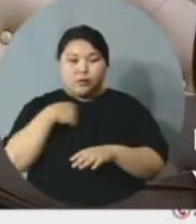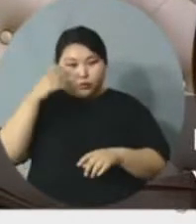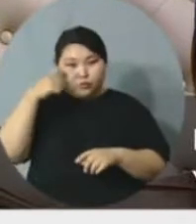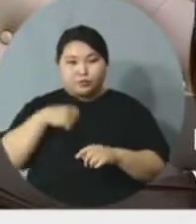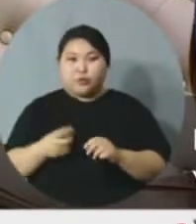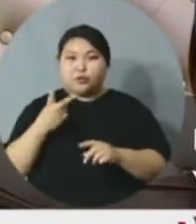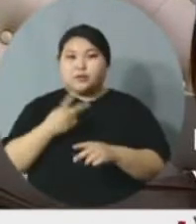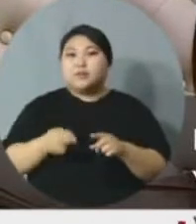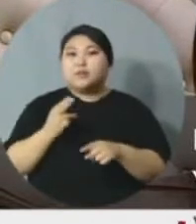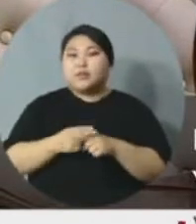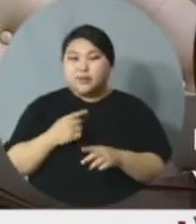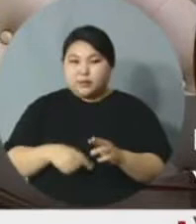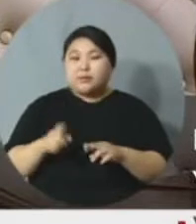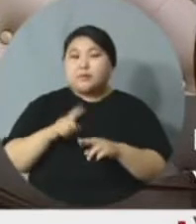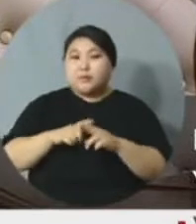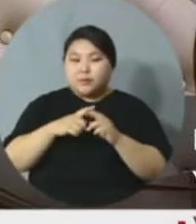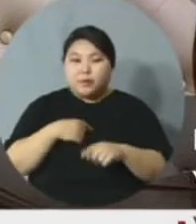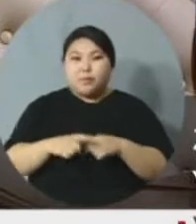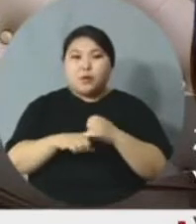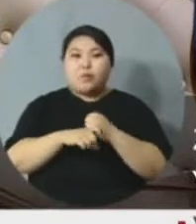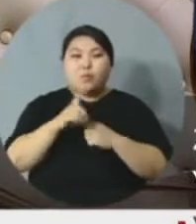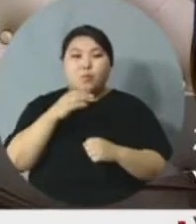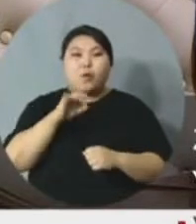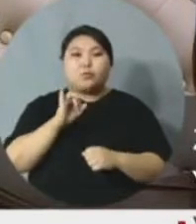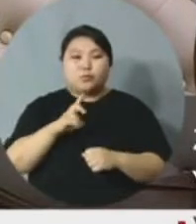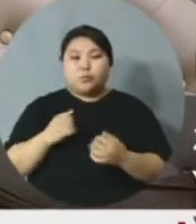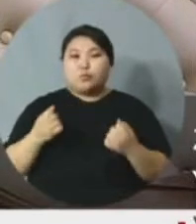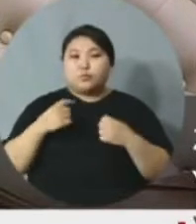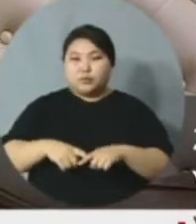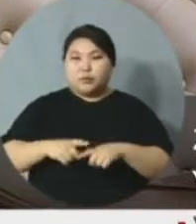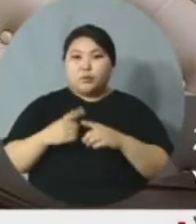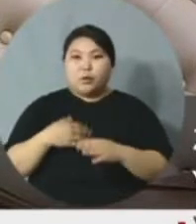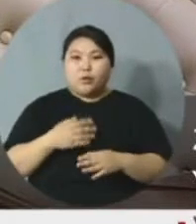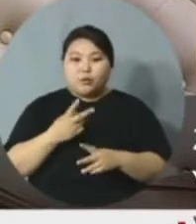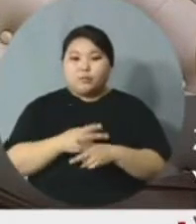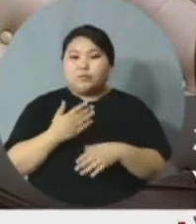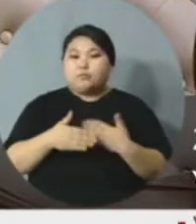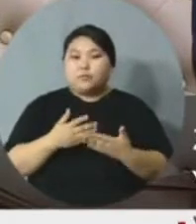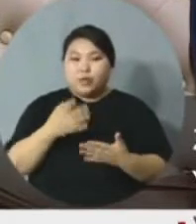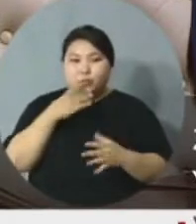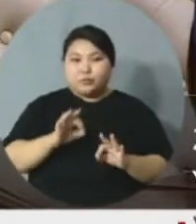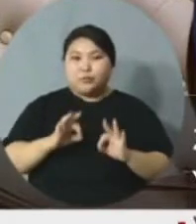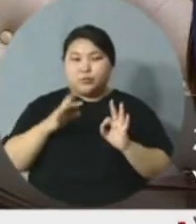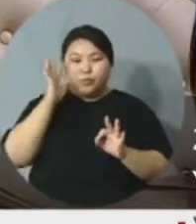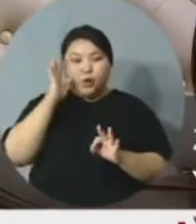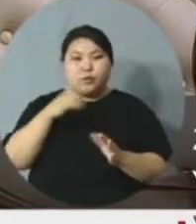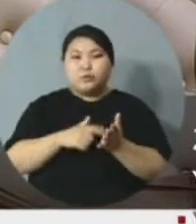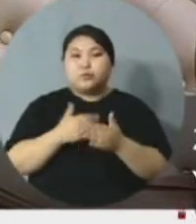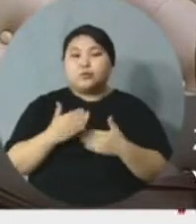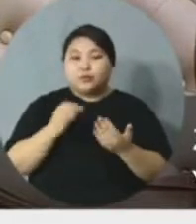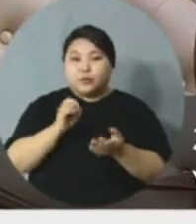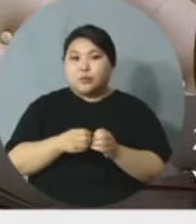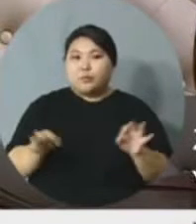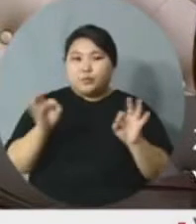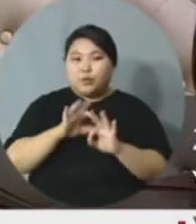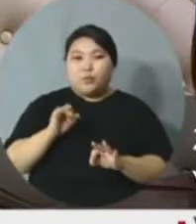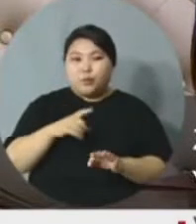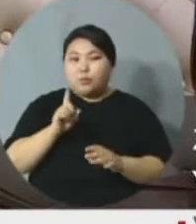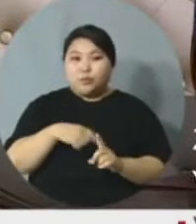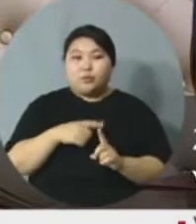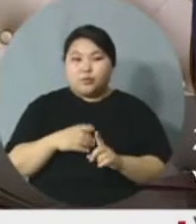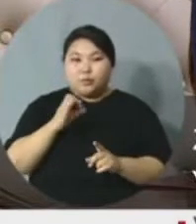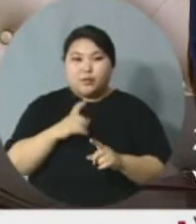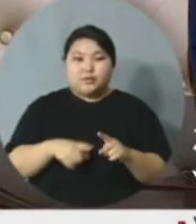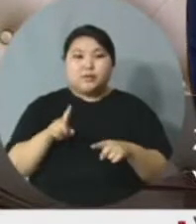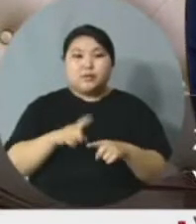нэмэгдүүлнэ. Тэгжээж мөнгөстэй болсон гэж үүдээ тогтоож төр өөрөө одоо бас амжилттай бодлого гэж үүрх юм хийхгүй болохгүй. За